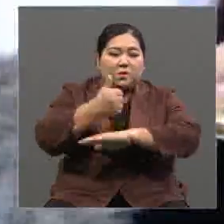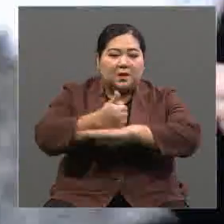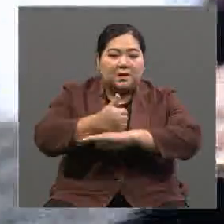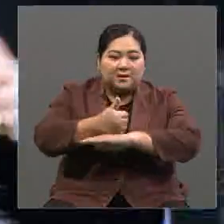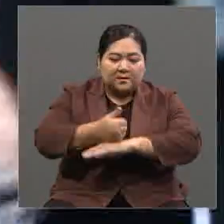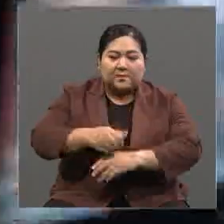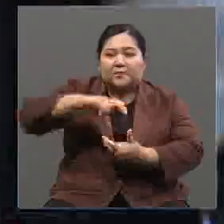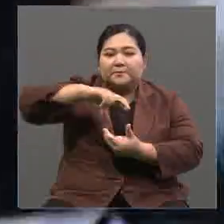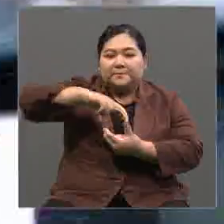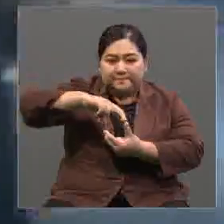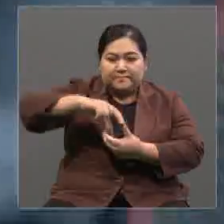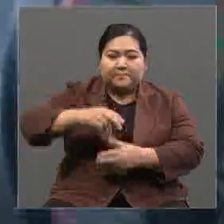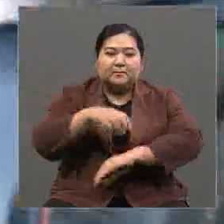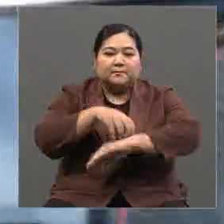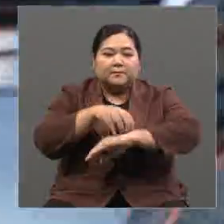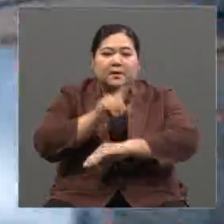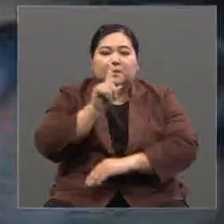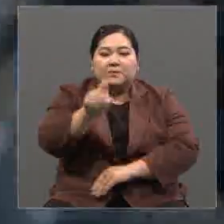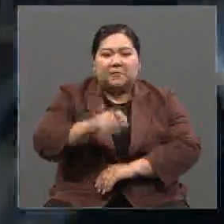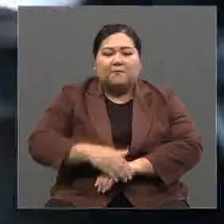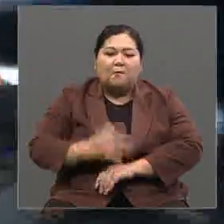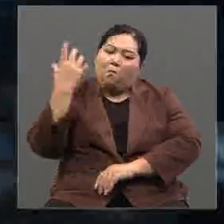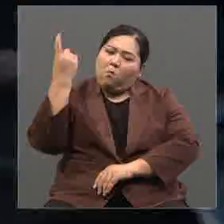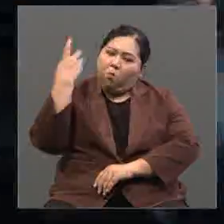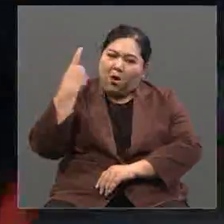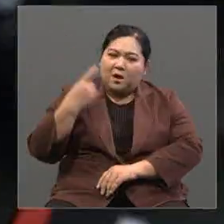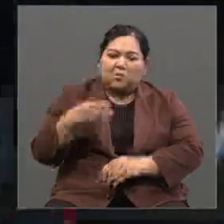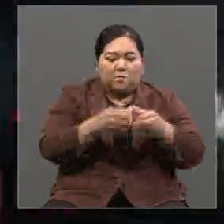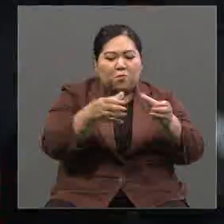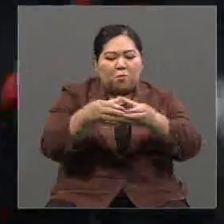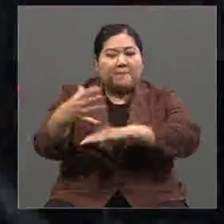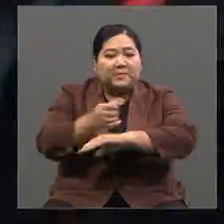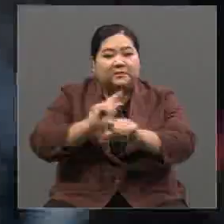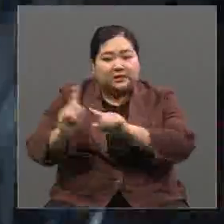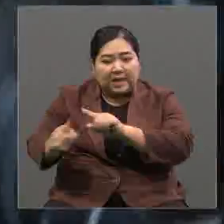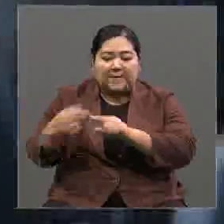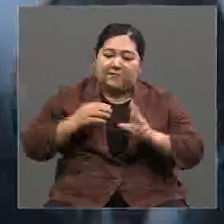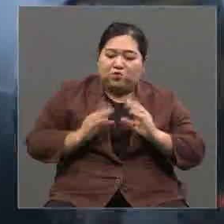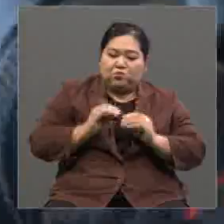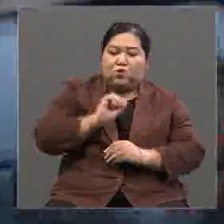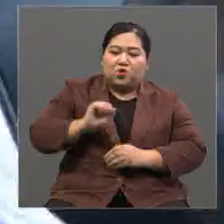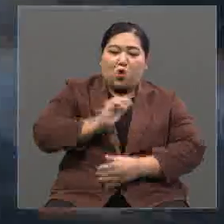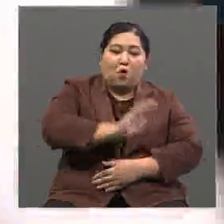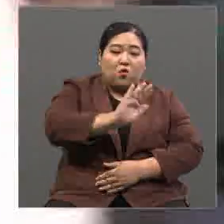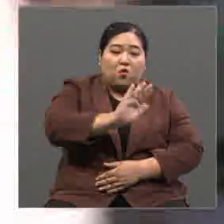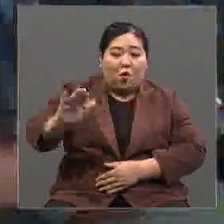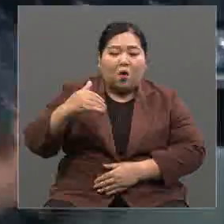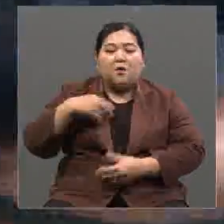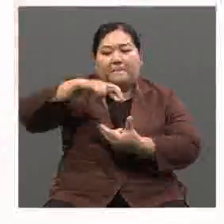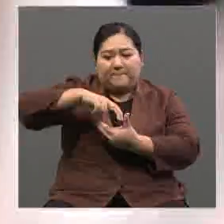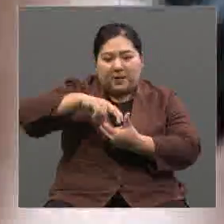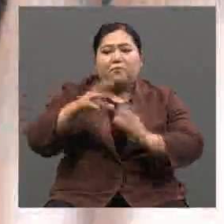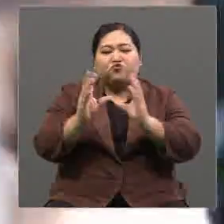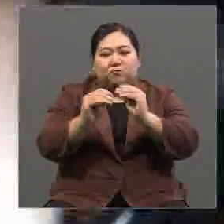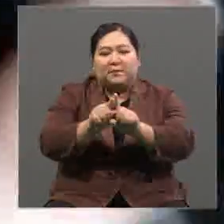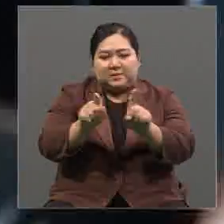คพลังประชารัฐเมื่อวานนี้หลายพรรคก็มีการประชุมกรรมการบริหารและก็ประชุมส.ส.ของพรรคหนึ่งในนั้นคือพลังประชารัฐเหมือนกัน